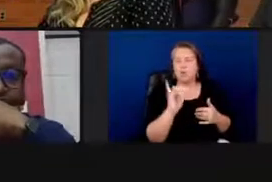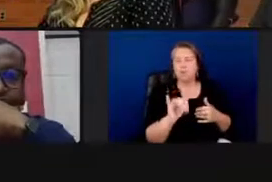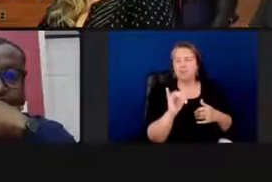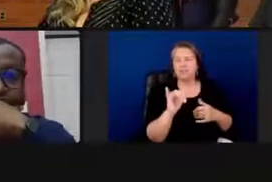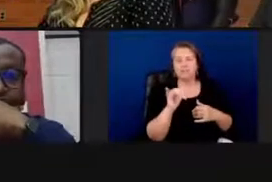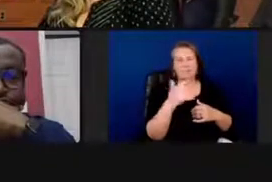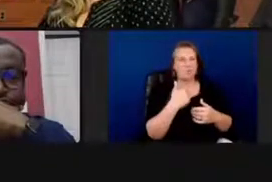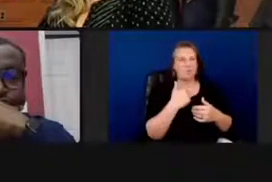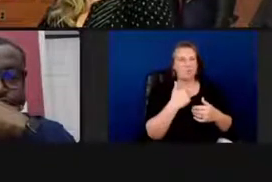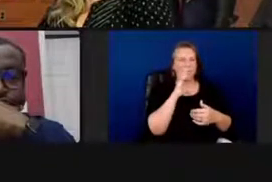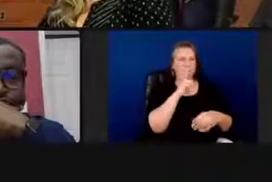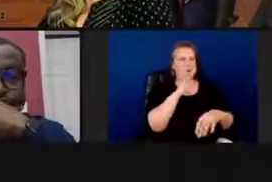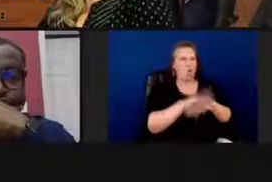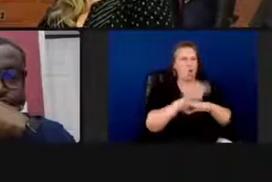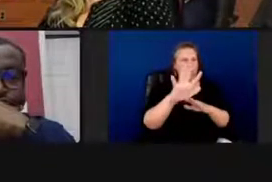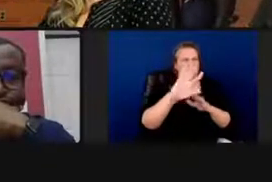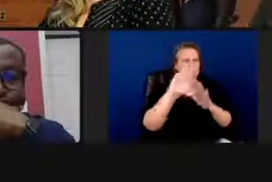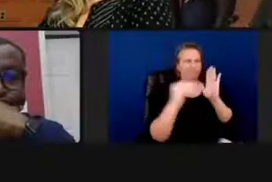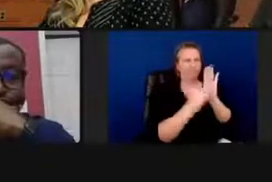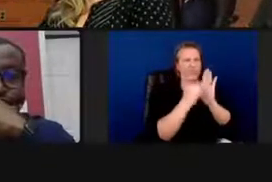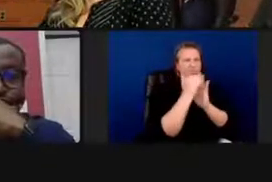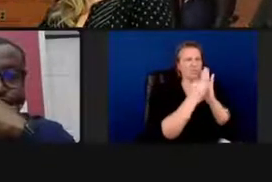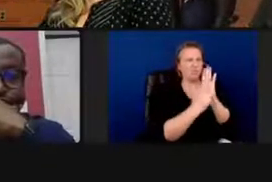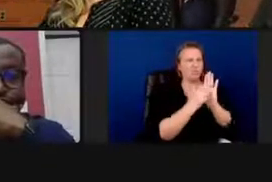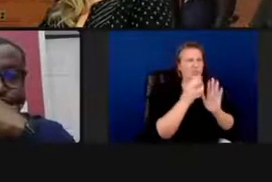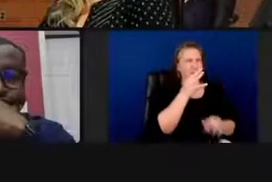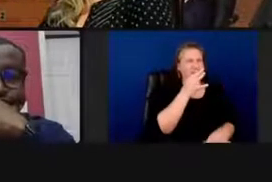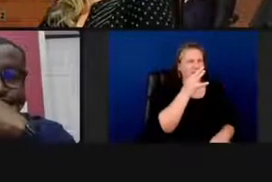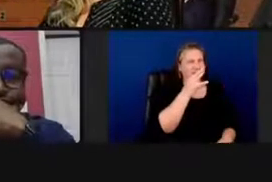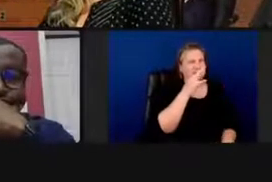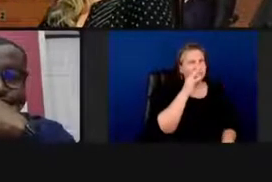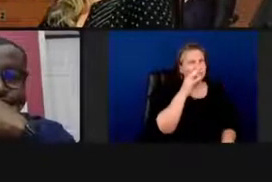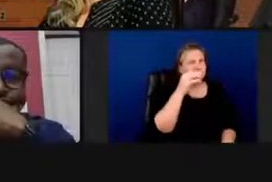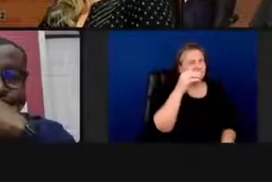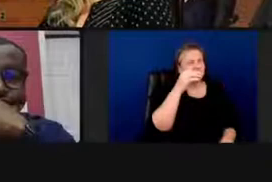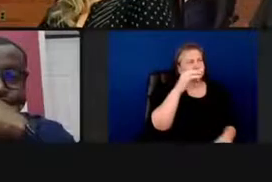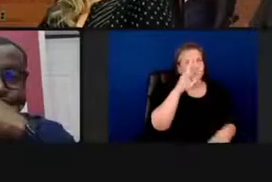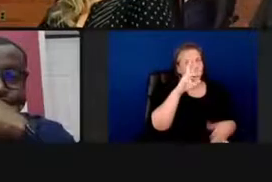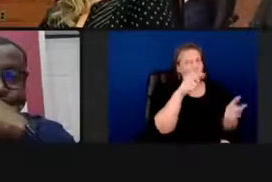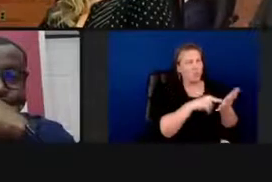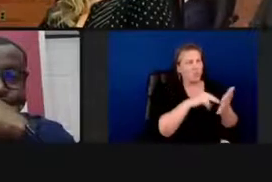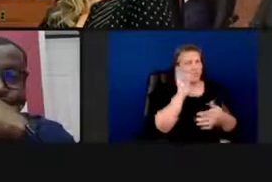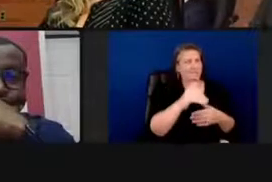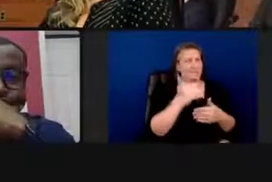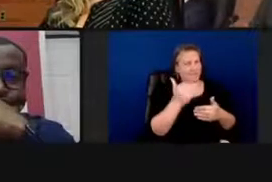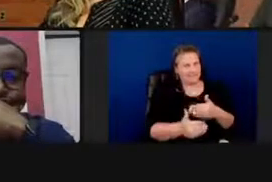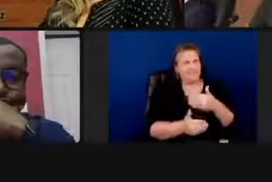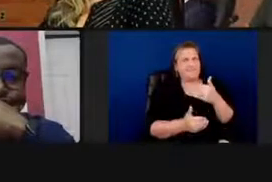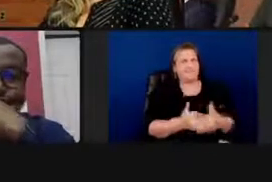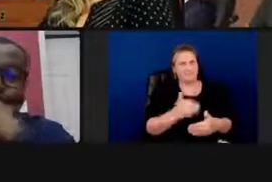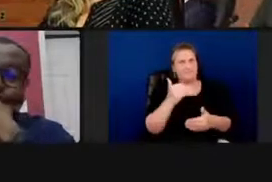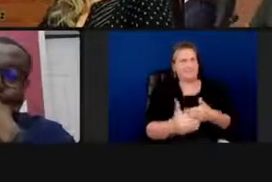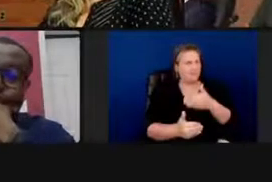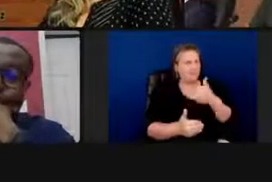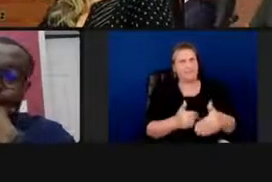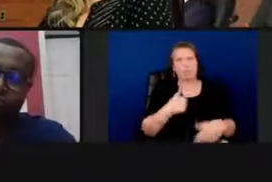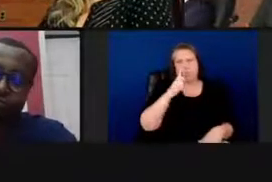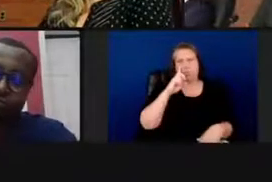kikamilifu. Kwa hivyo mambo haya yatakuja kwenye agenda kwenye mikutano itakayokuja. Nitaka mjue